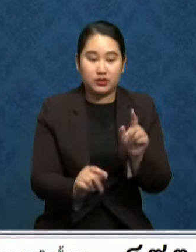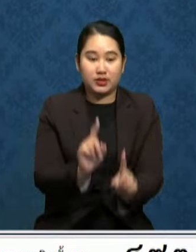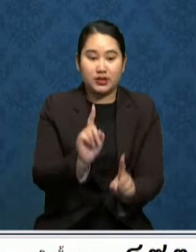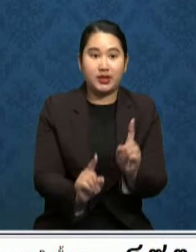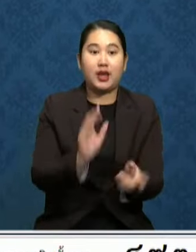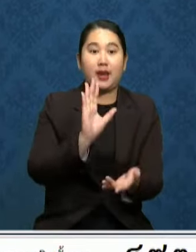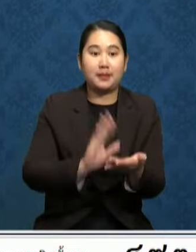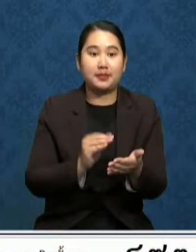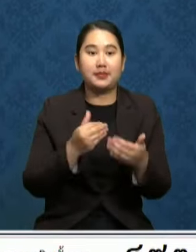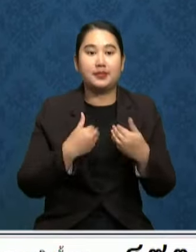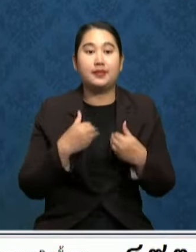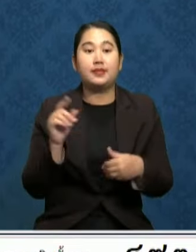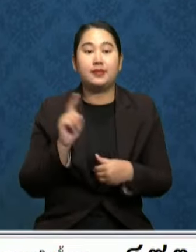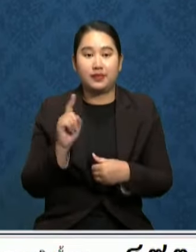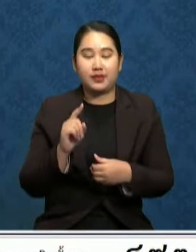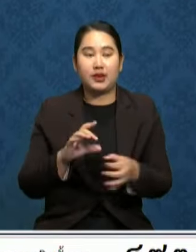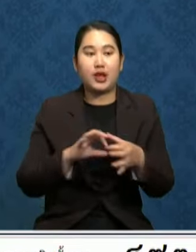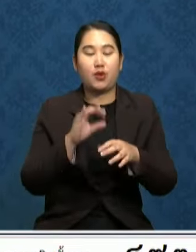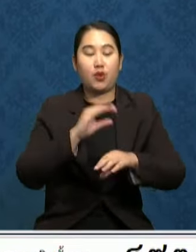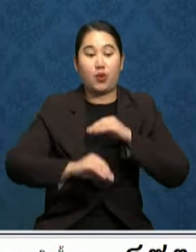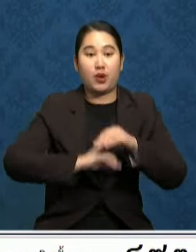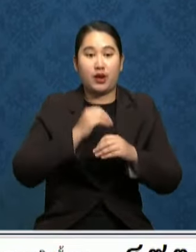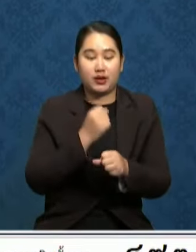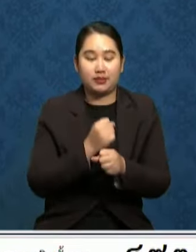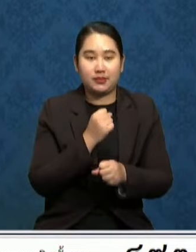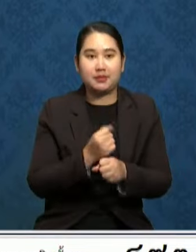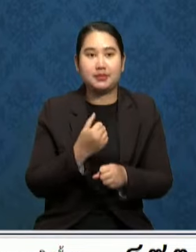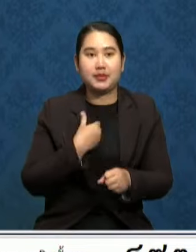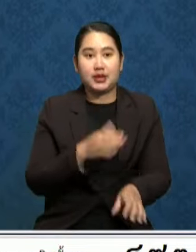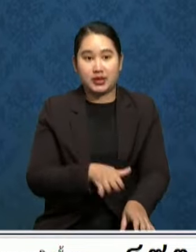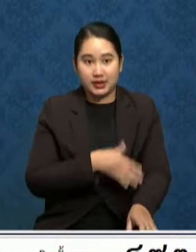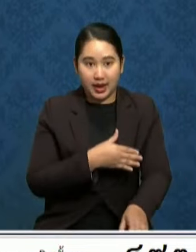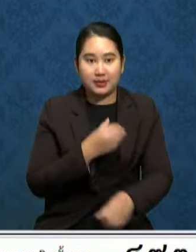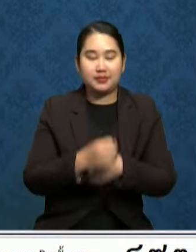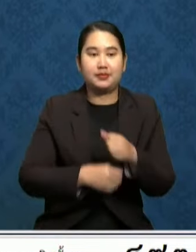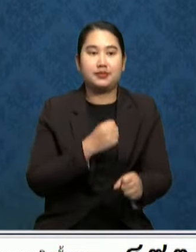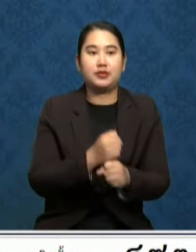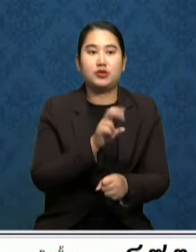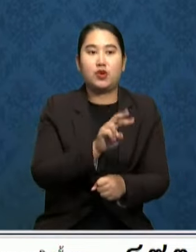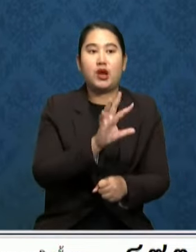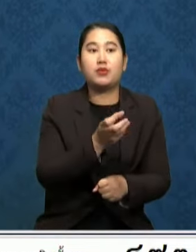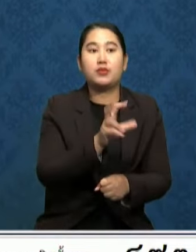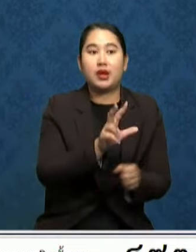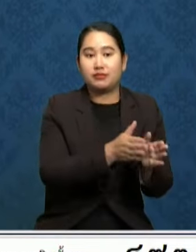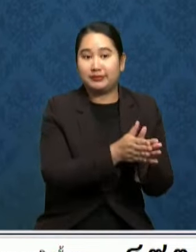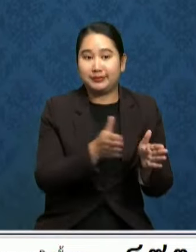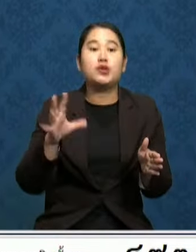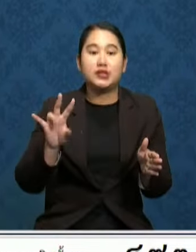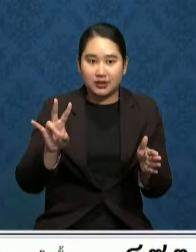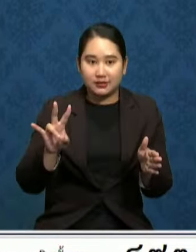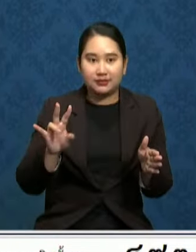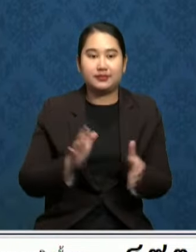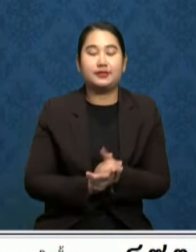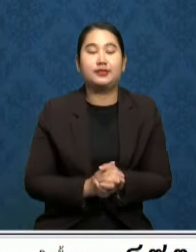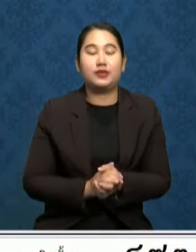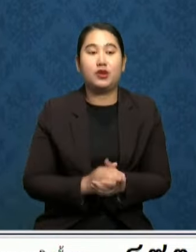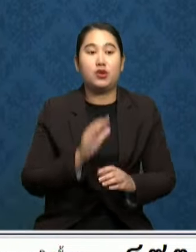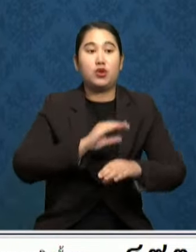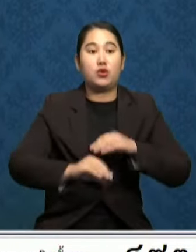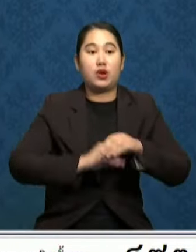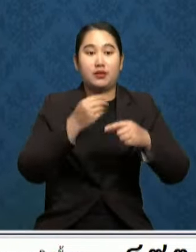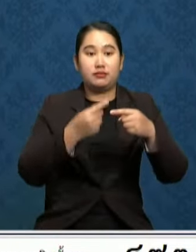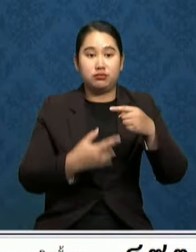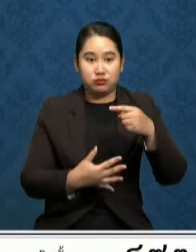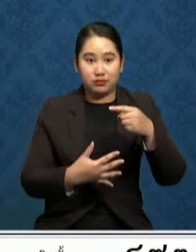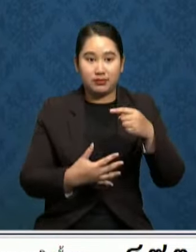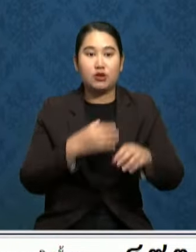็นชัด ในส่วโครงการผูกพัเก่า ซึ่งมีมาตแตปี 6-3ล่มาจถป 6-7มีจำนวนโครก